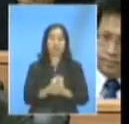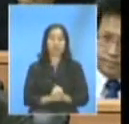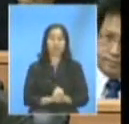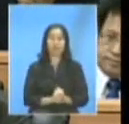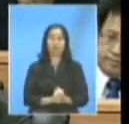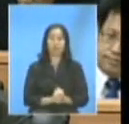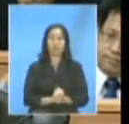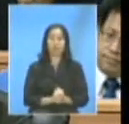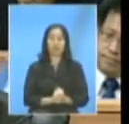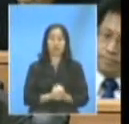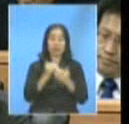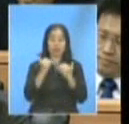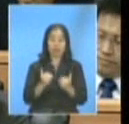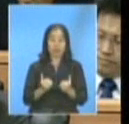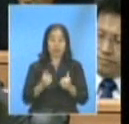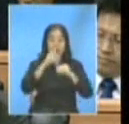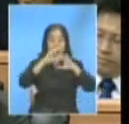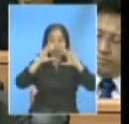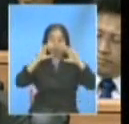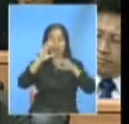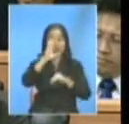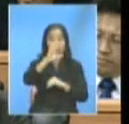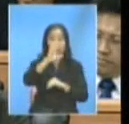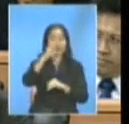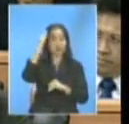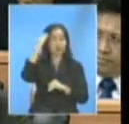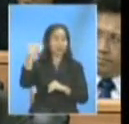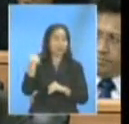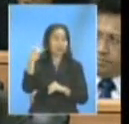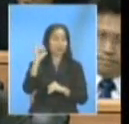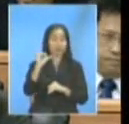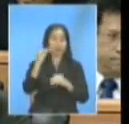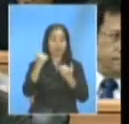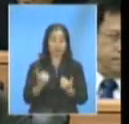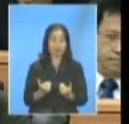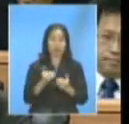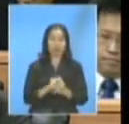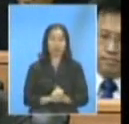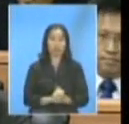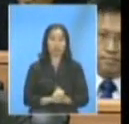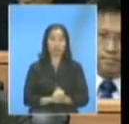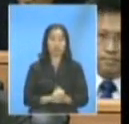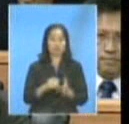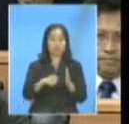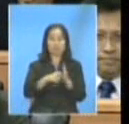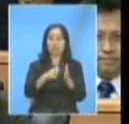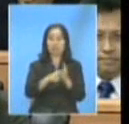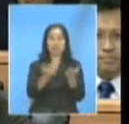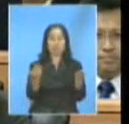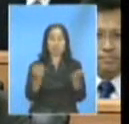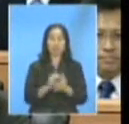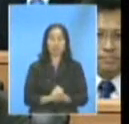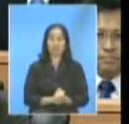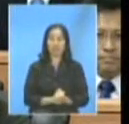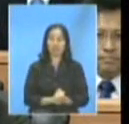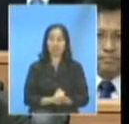ฏิบัติจริงๆในรัฐบาลของท่านนายกรัฐมนตรียิ่งลักษณ์วันนี้ไม่มีผลฮะความจริ